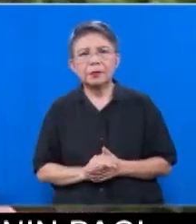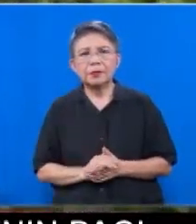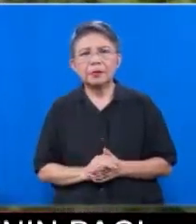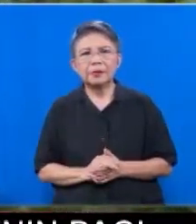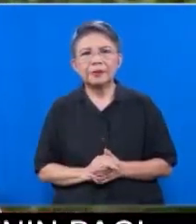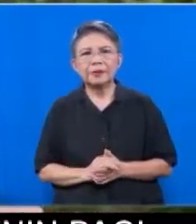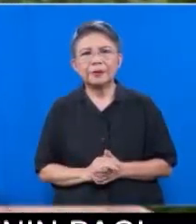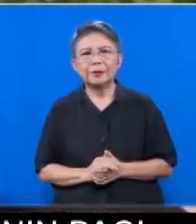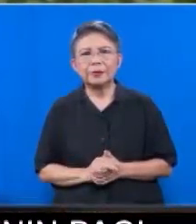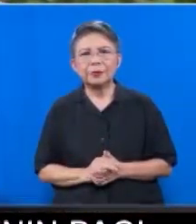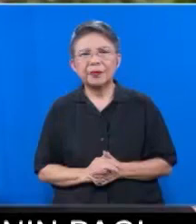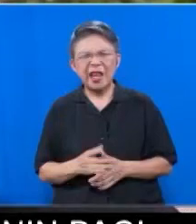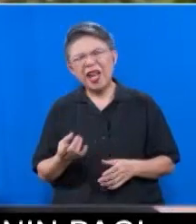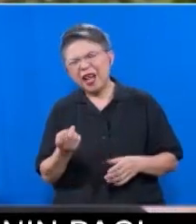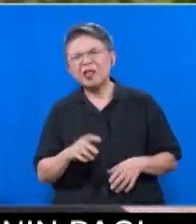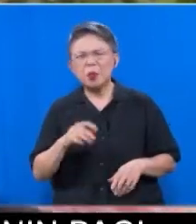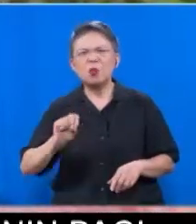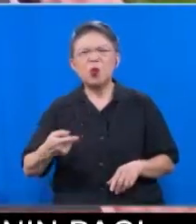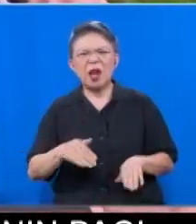masih macet